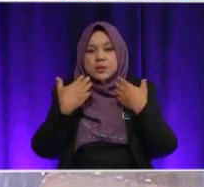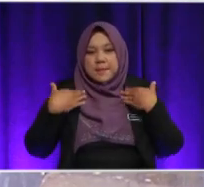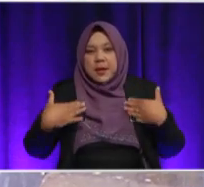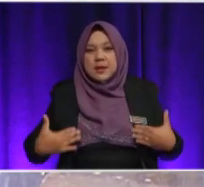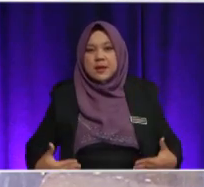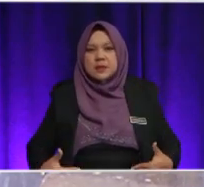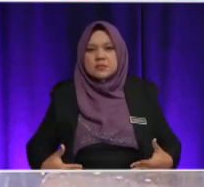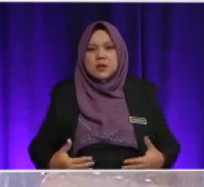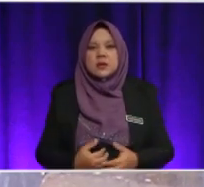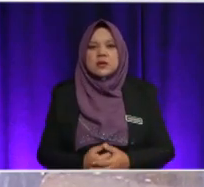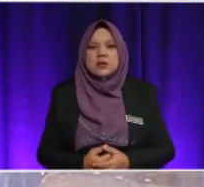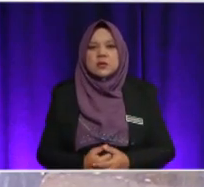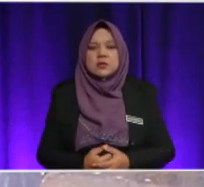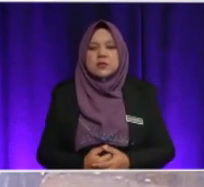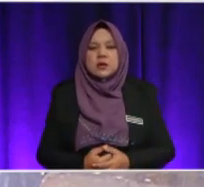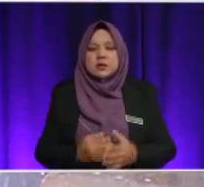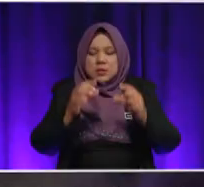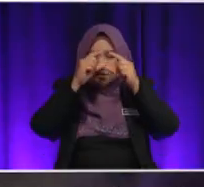kita gunakan